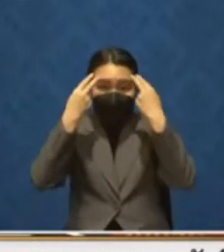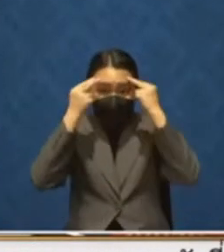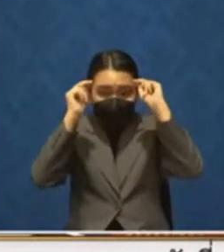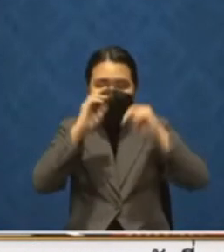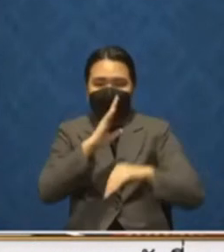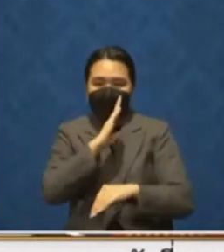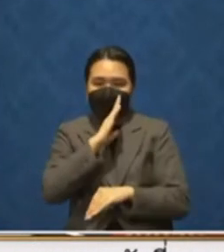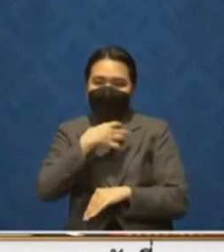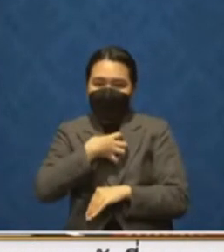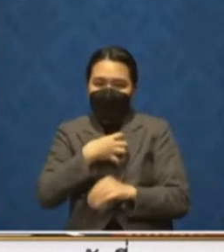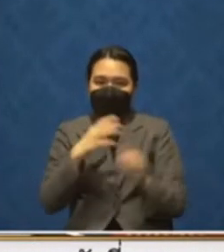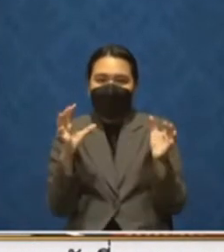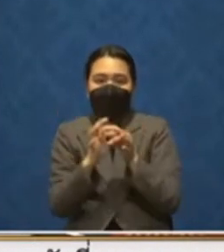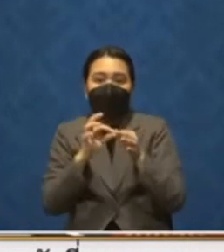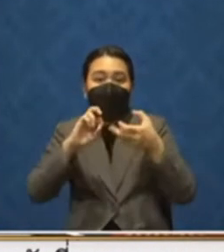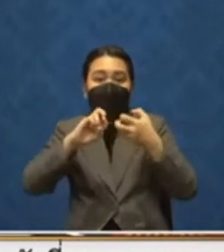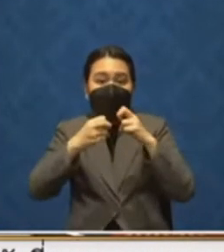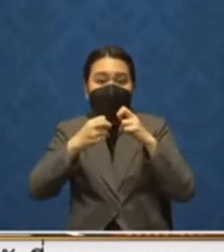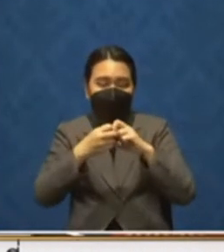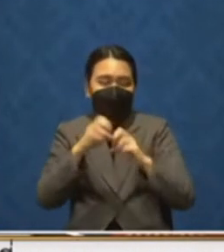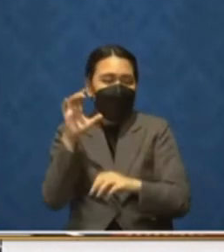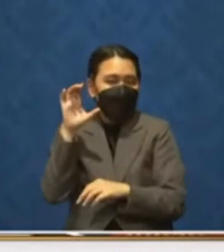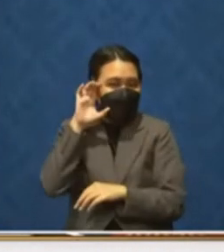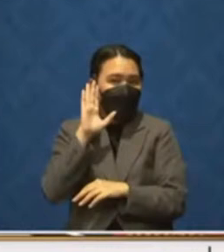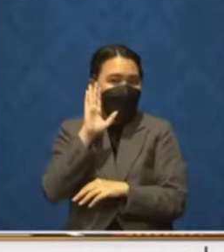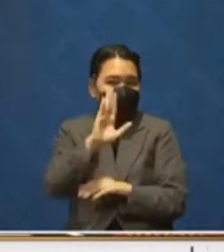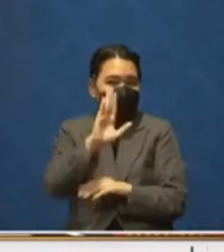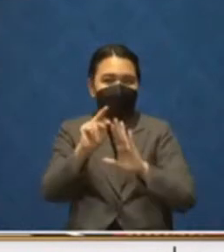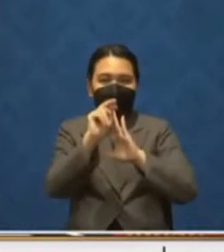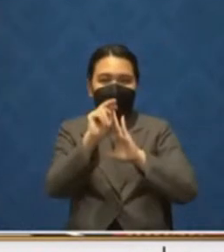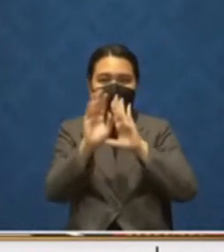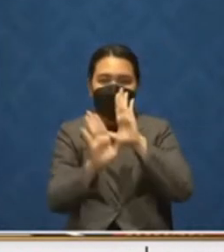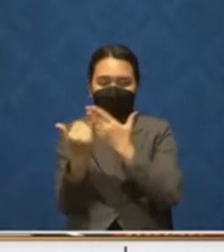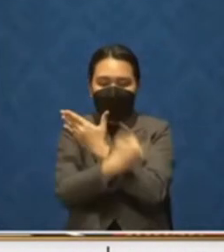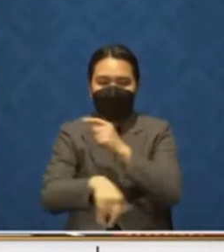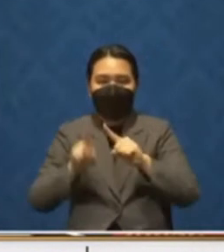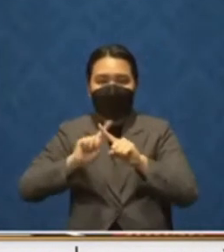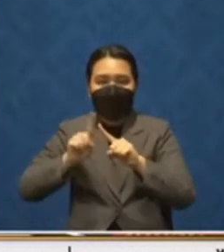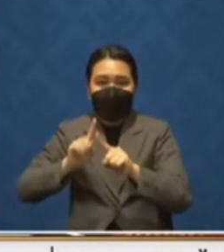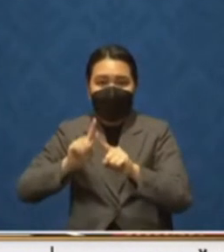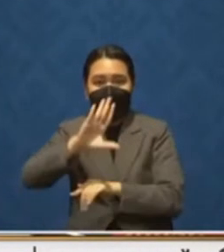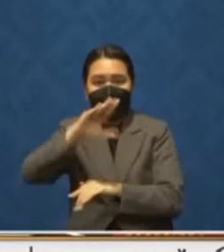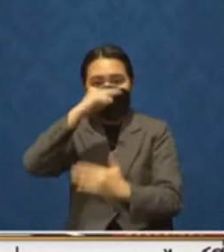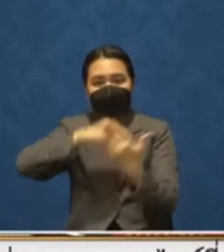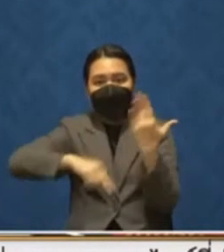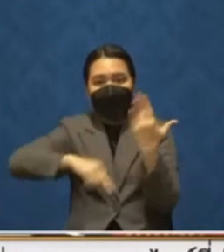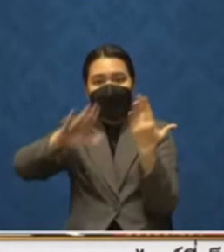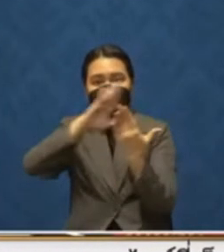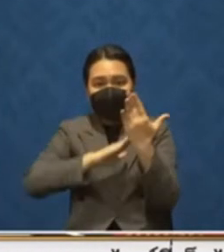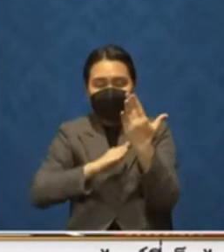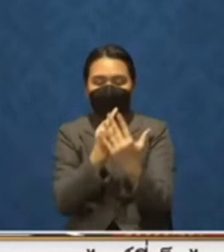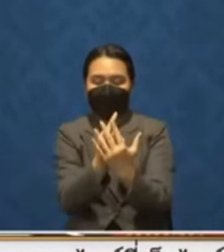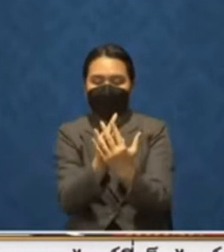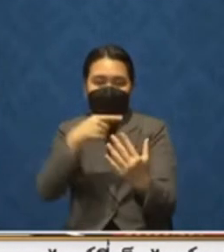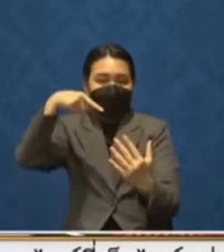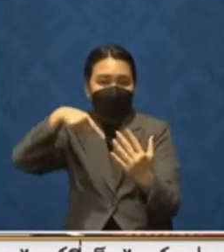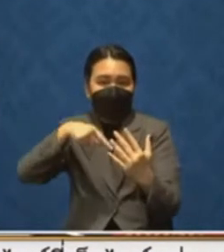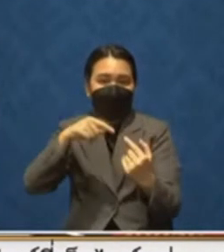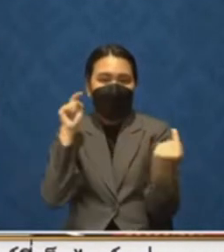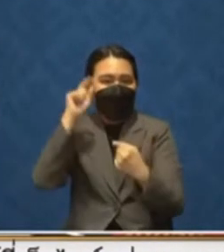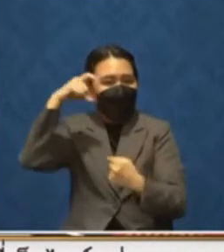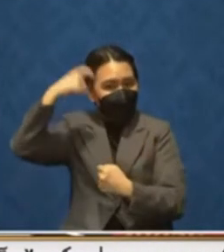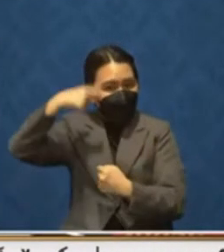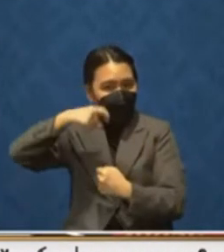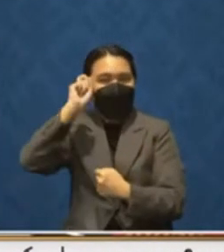เกี่ยวกับเรื่องนโยบายการต่างประเทศของประเทศไทยท่านต้องเปลี่ยนผู้แทนพิเศษเรื่องเกี่ยวกับพม่าเกี่ยวกับเมียนมาร์